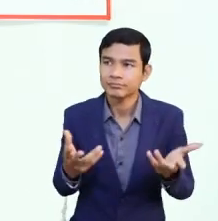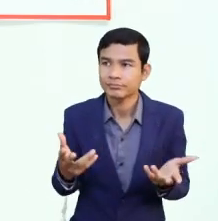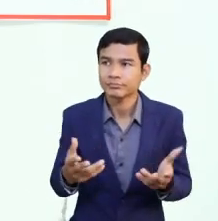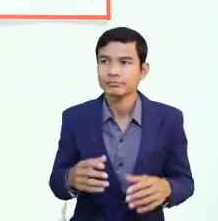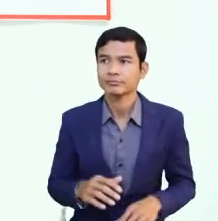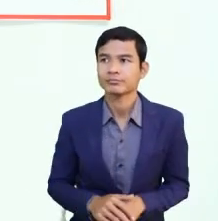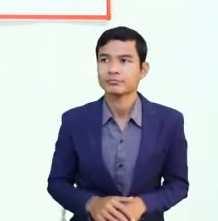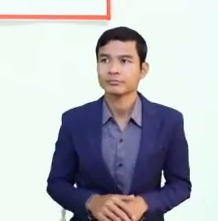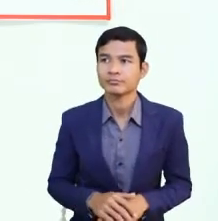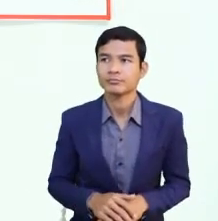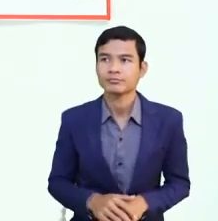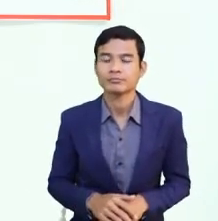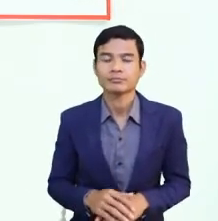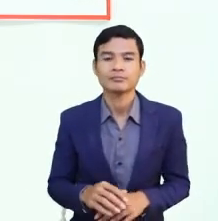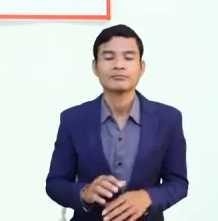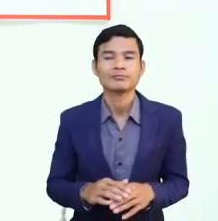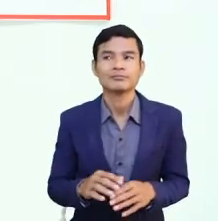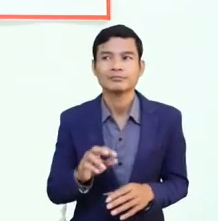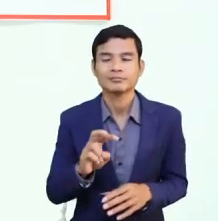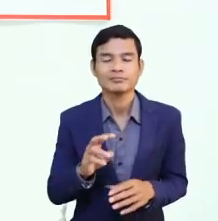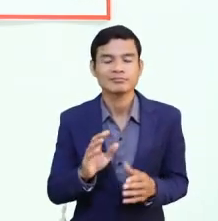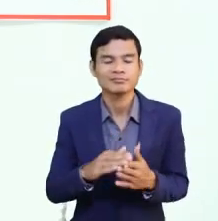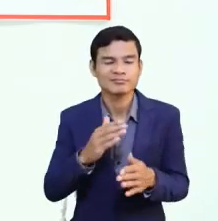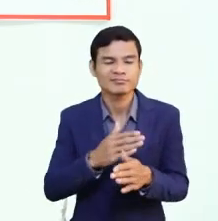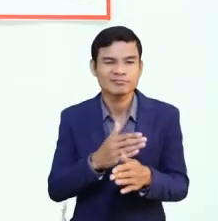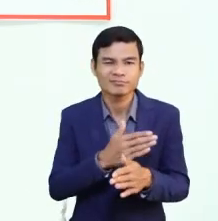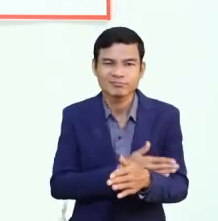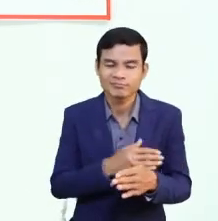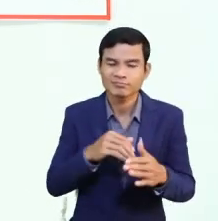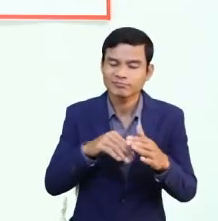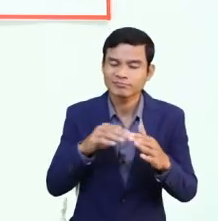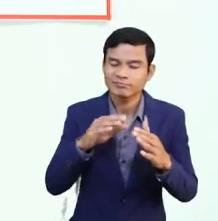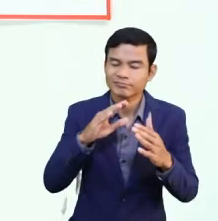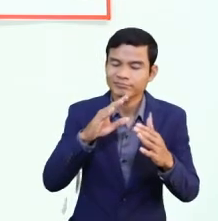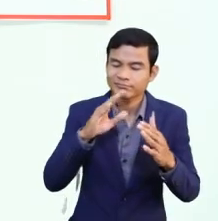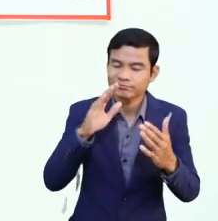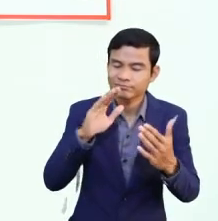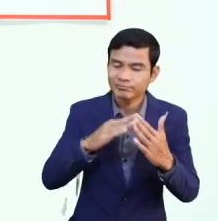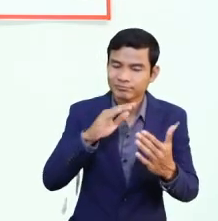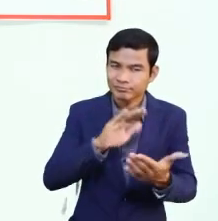Cha sụp phí nâng bọn thua vậy khá con. Môn nâng tới xà là riêng.